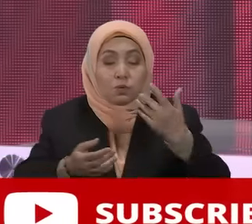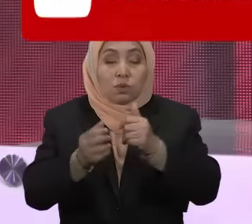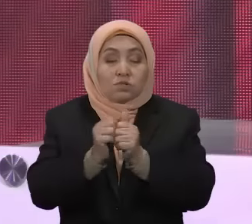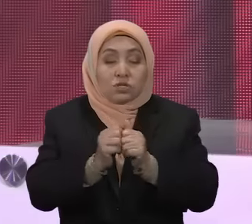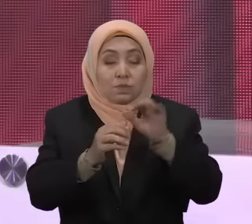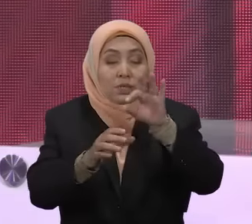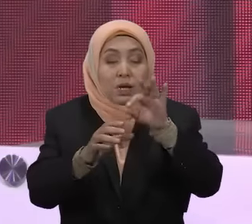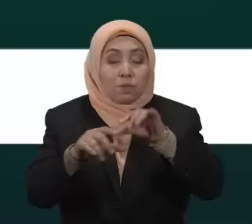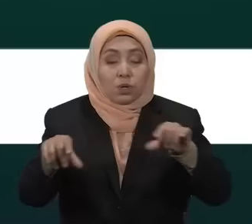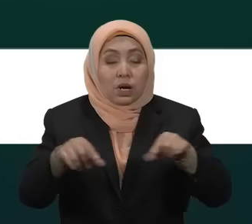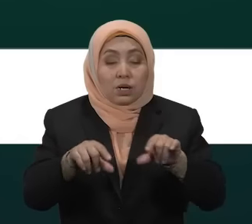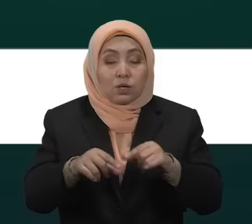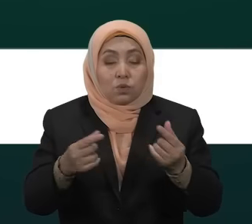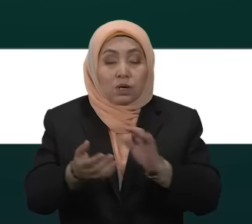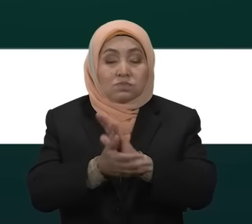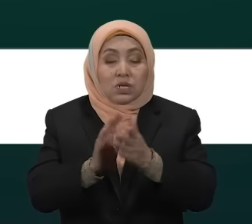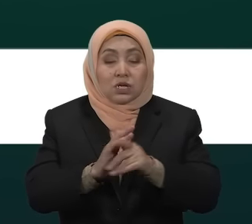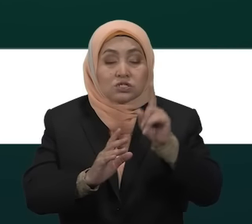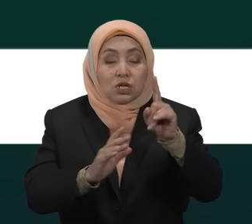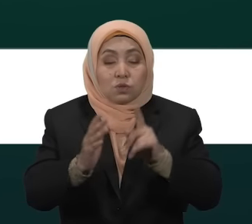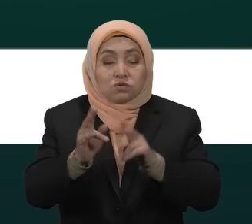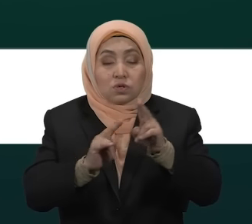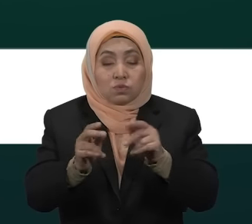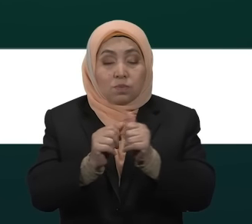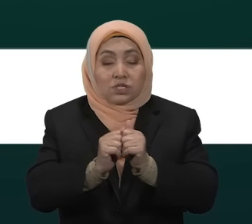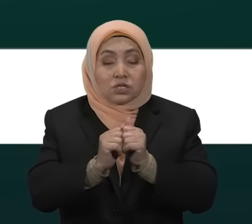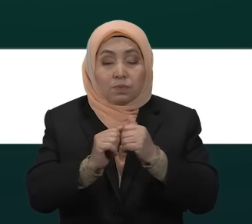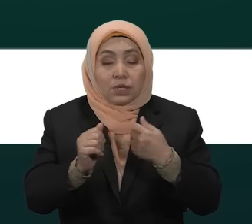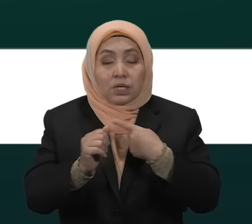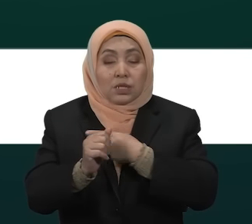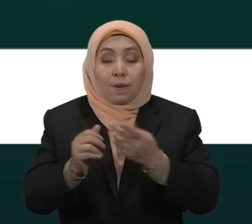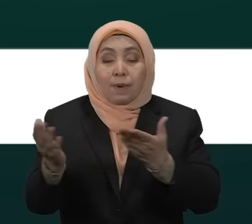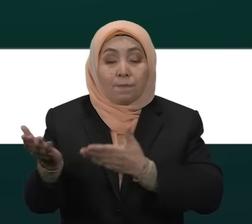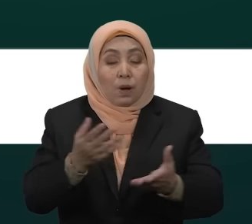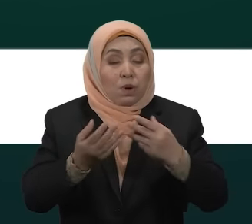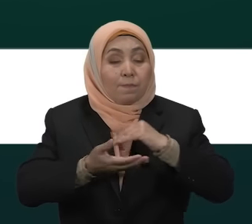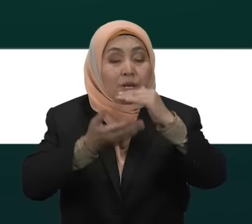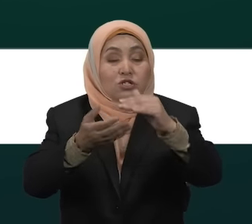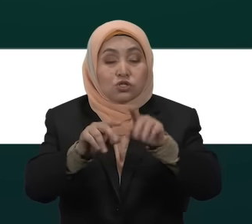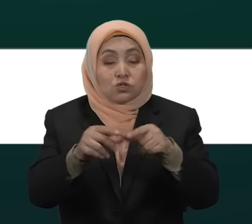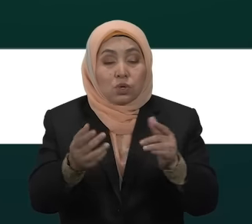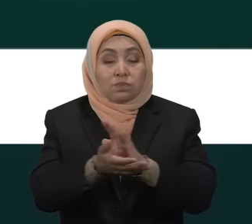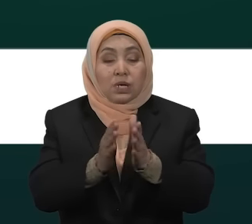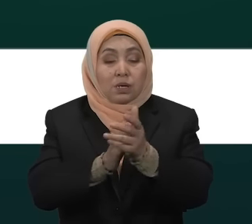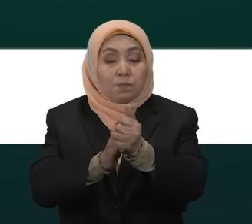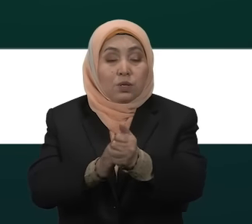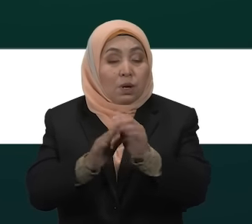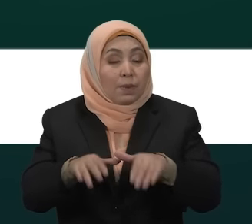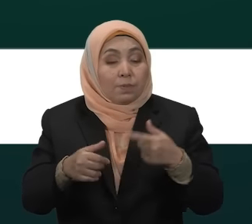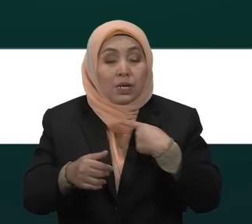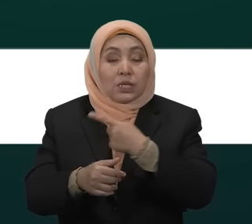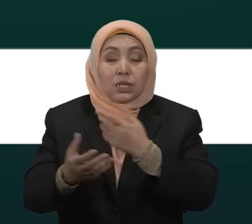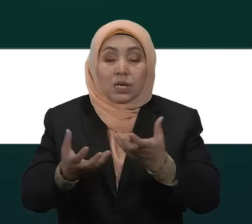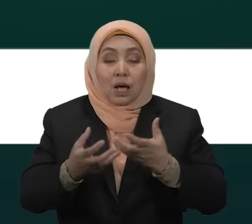menyumbang dalam tabung gerakan Al-Quran sebagai satu usaha untuk sama-sama kita membawakan mesej Al-Quran ini sebagai panduan bagaimana kita